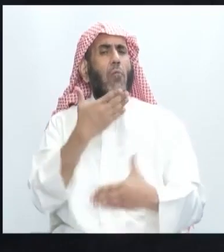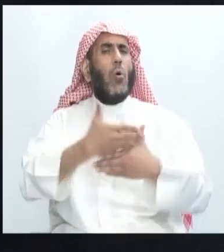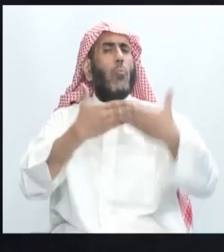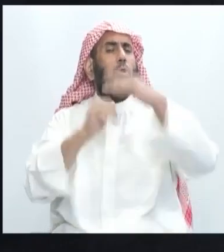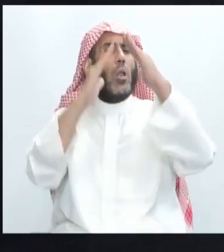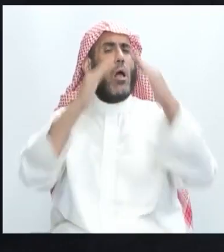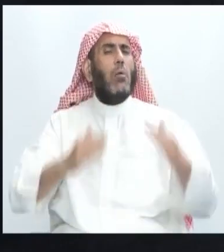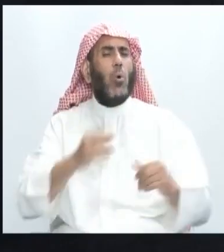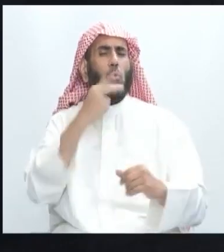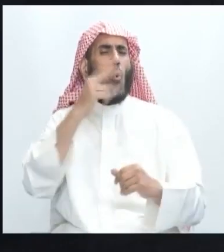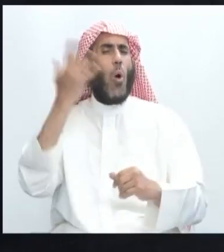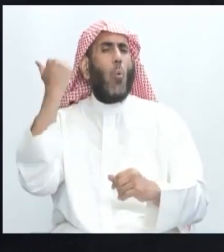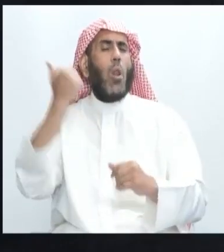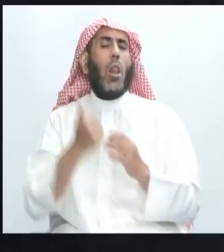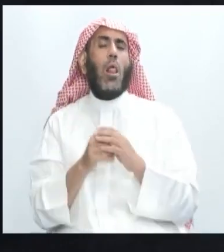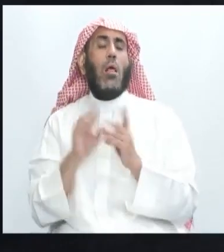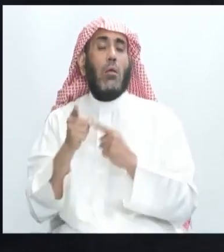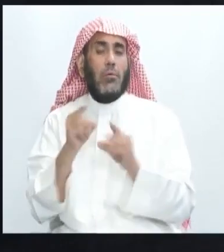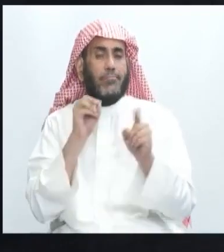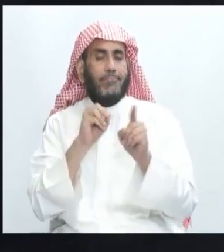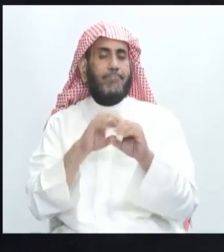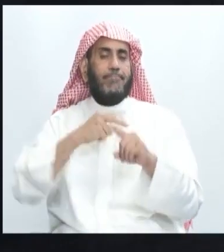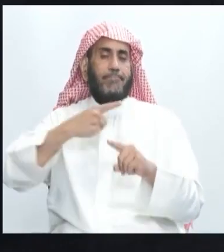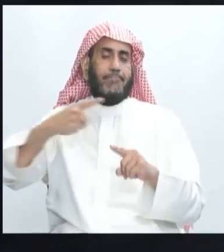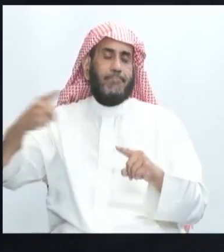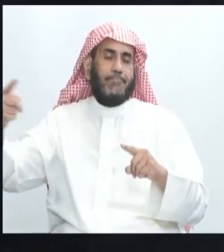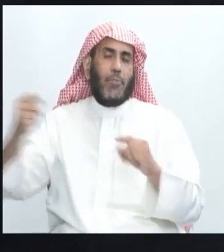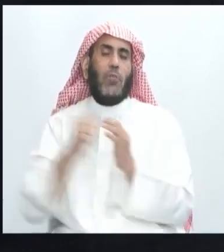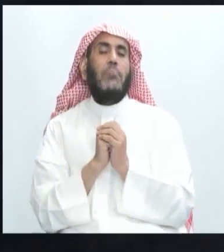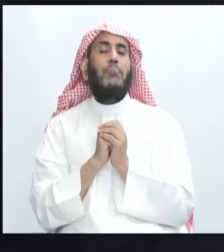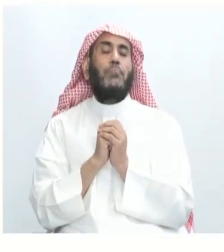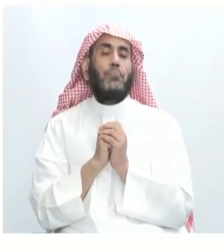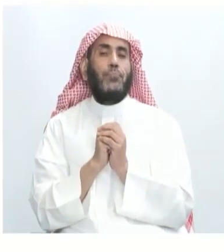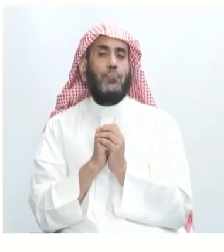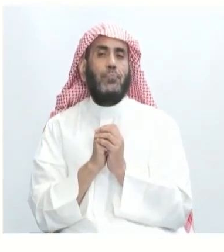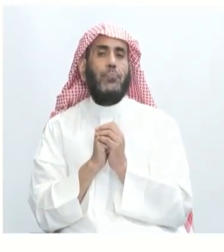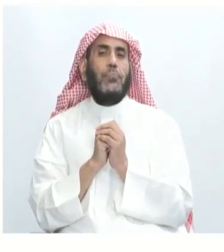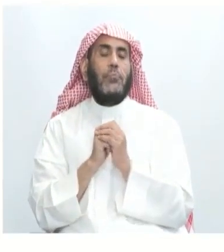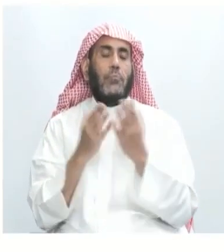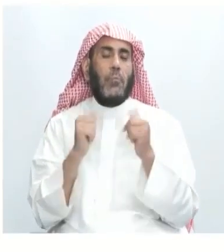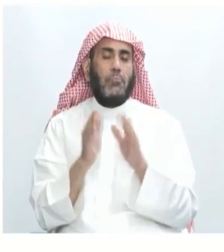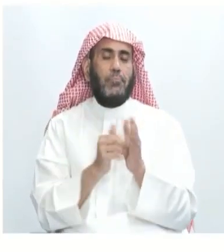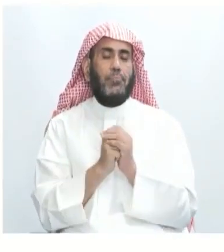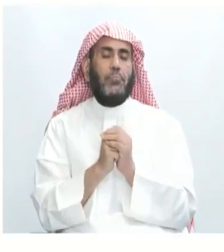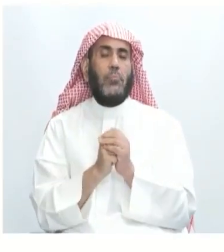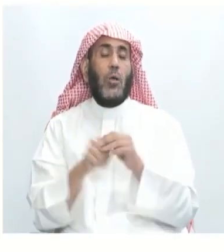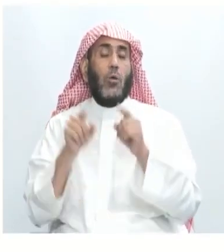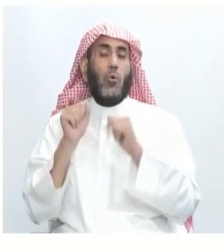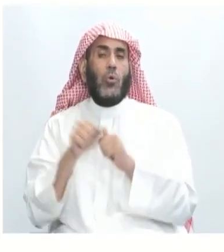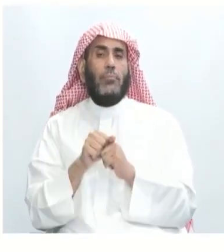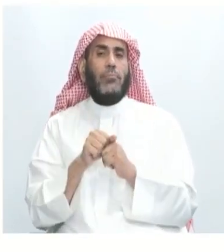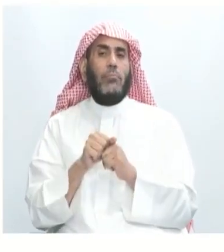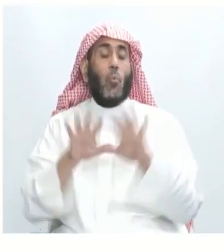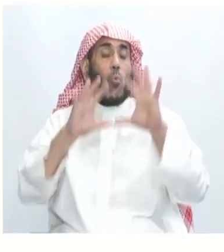وطريقه بنائها وتعريف بالاهرامات و وما الى ذلك مما ظهر فيها طيب هنا